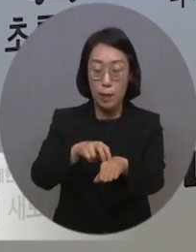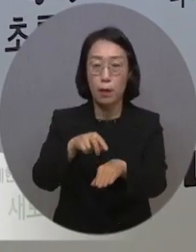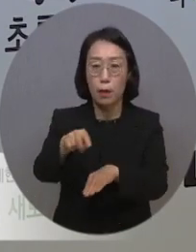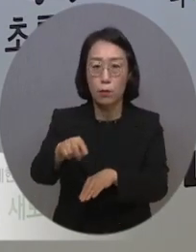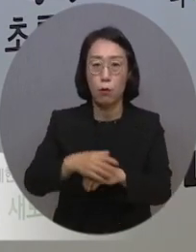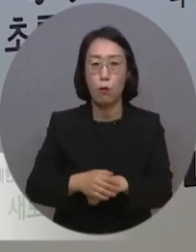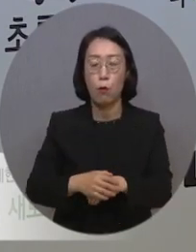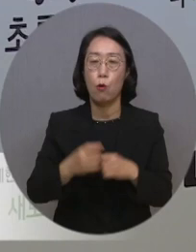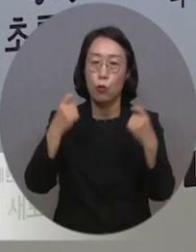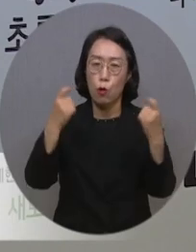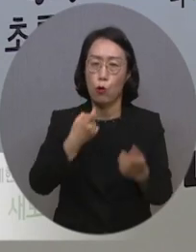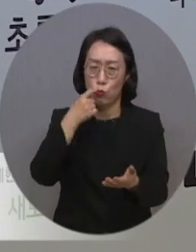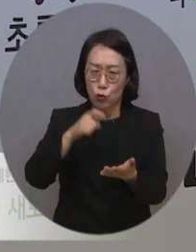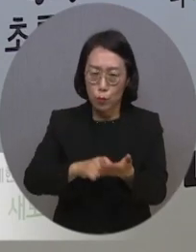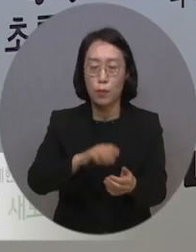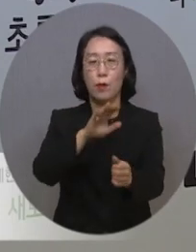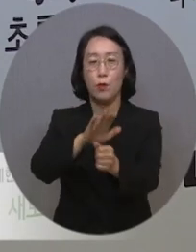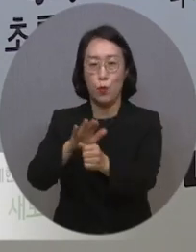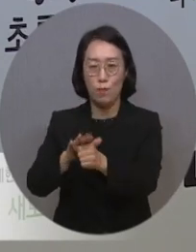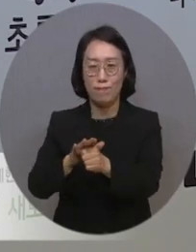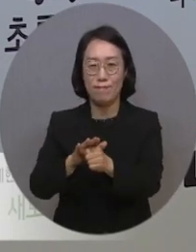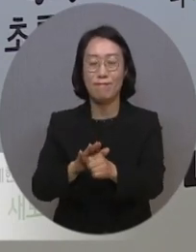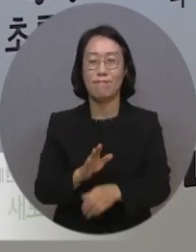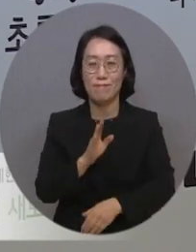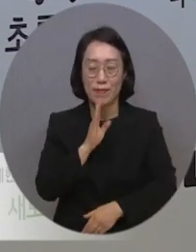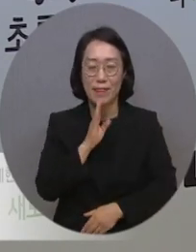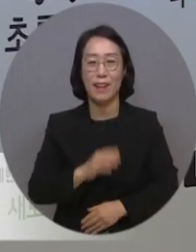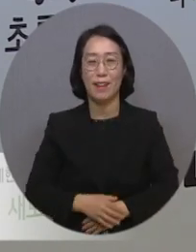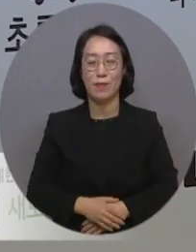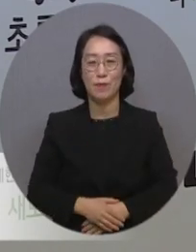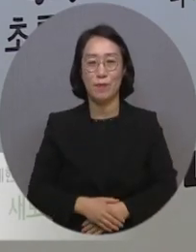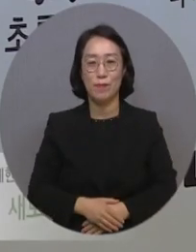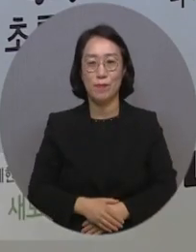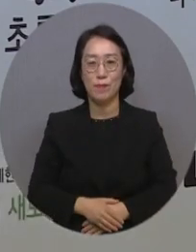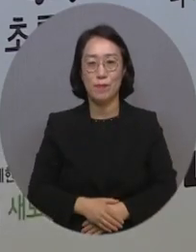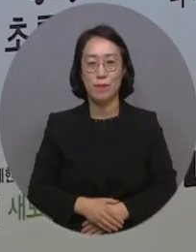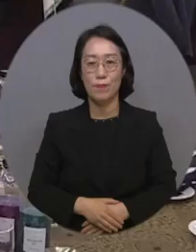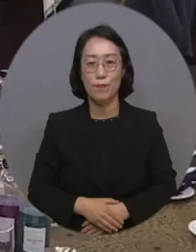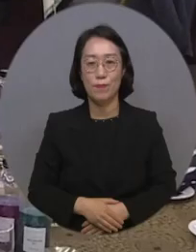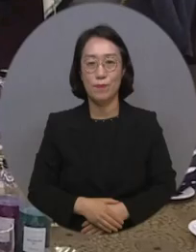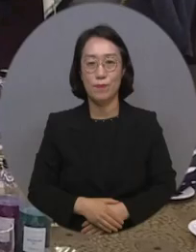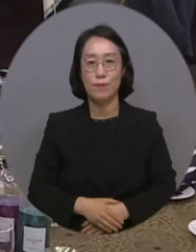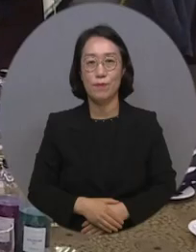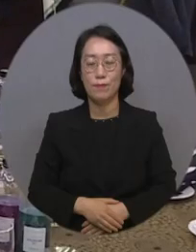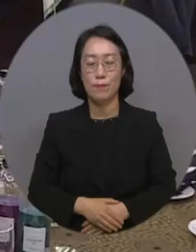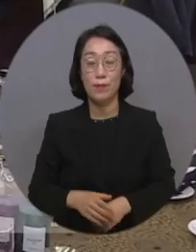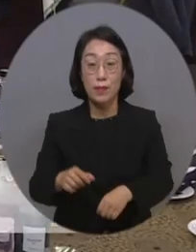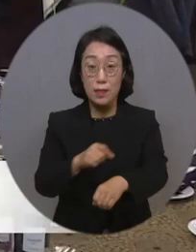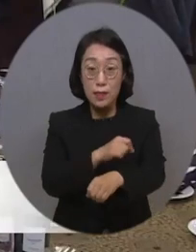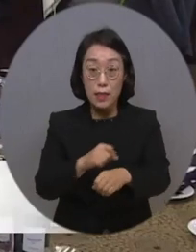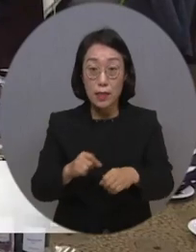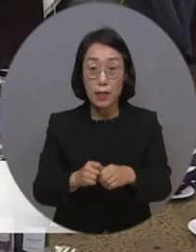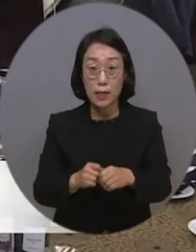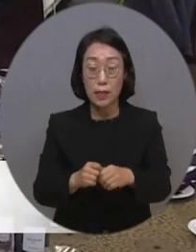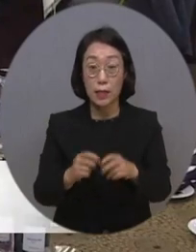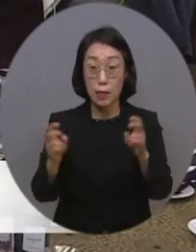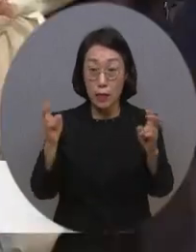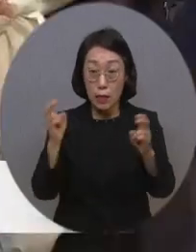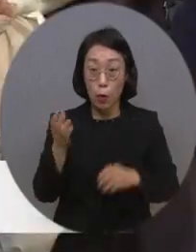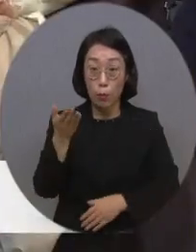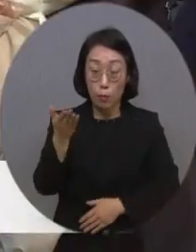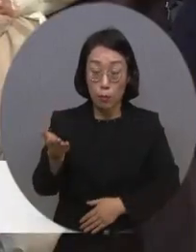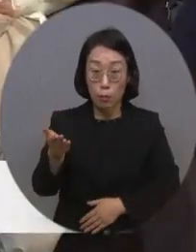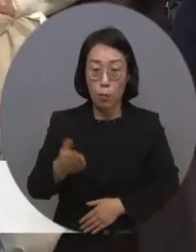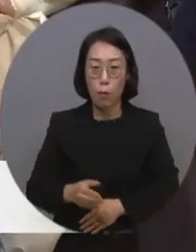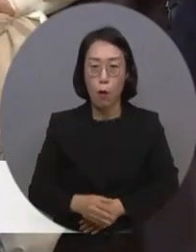여행을 가기 쉽도록 하는 그런 프로그램이라고 생각하시면 되겠습니다. 특히 기아는 취약계층의